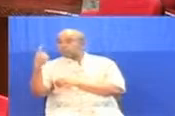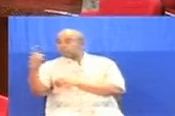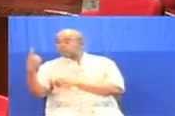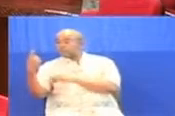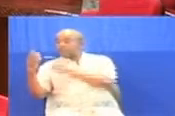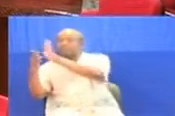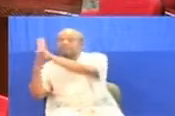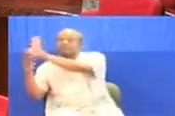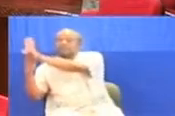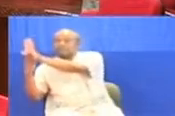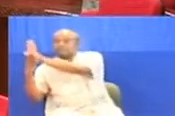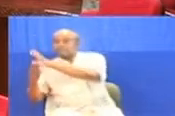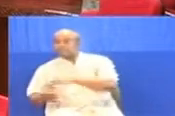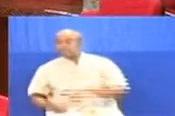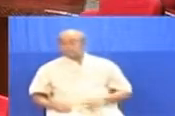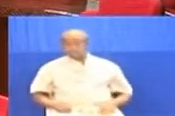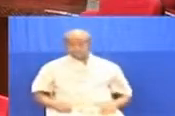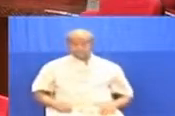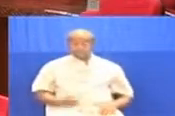0 26 21 60 199,